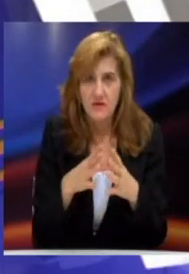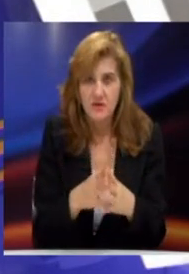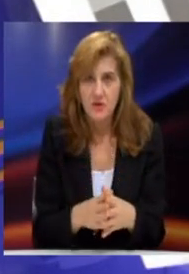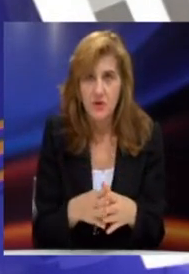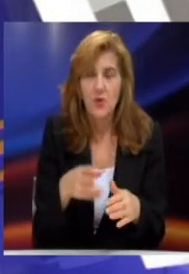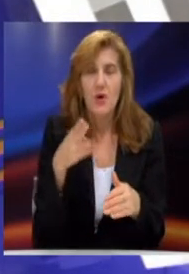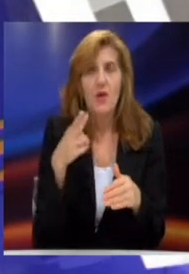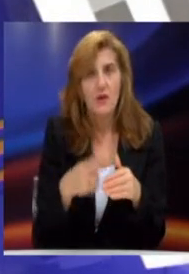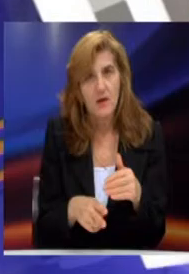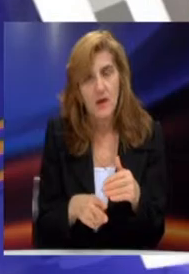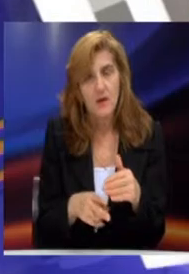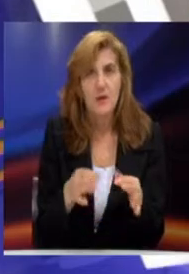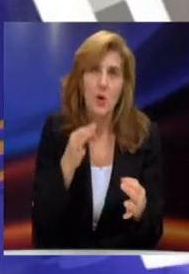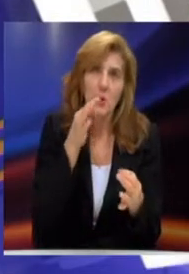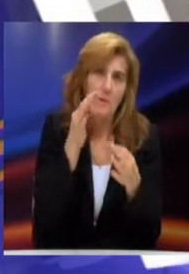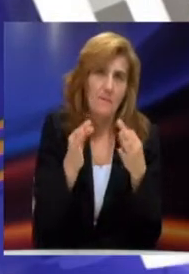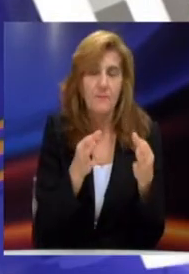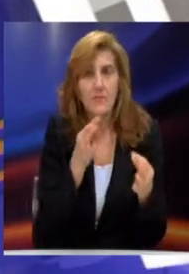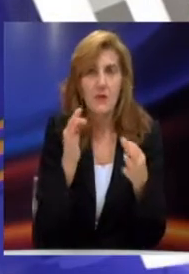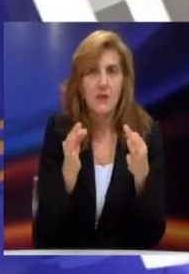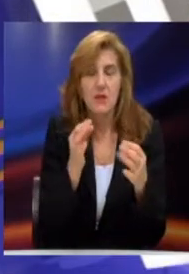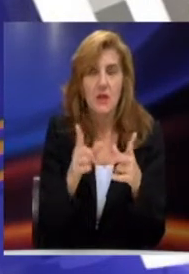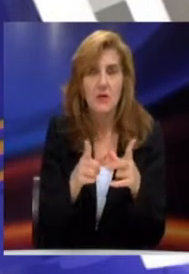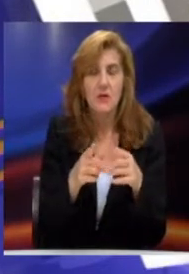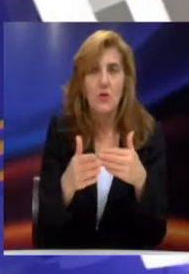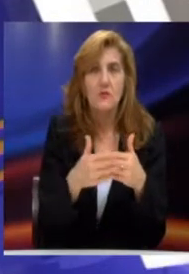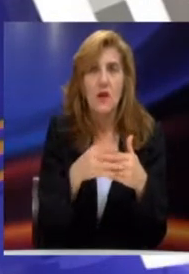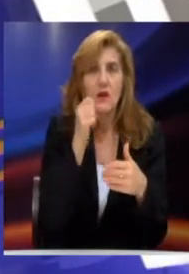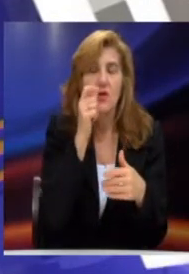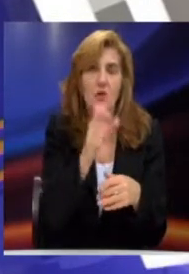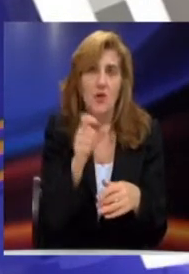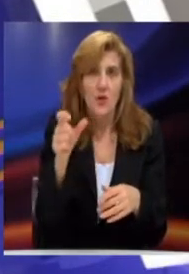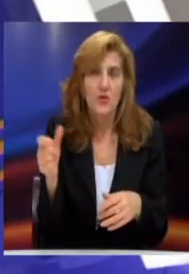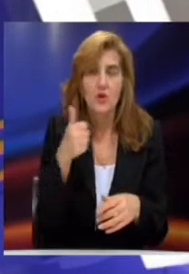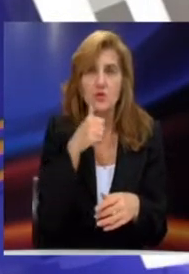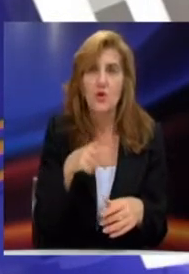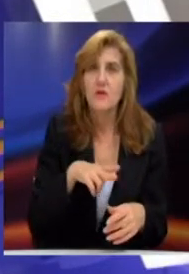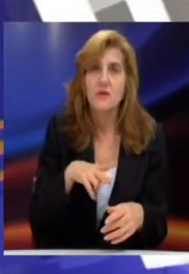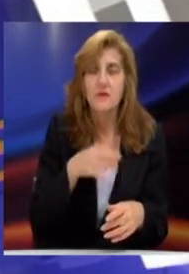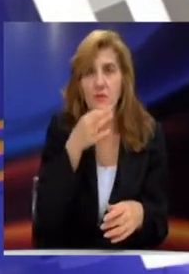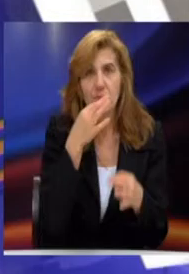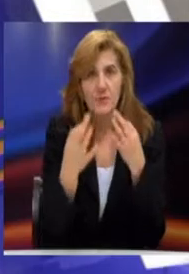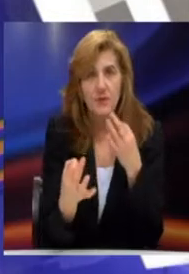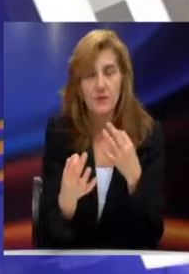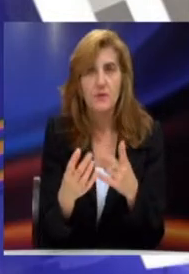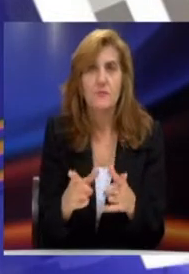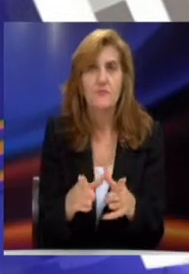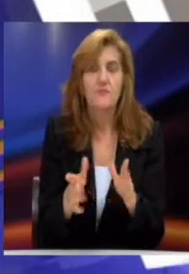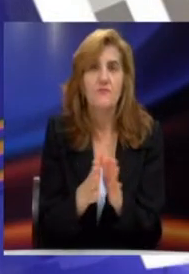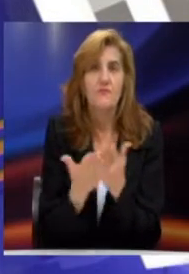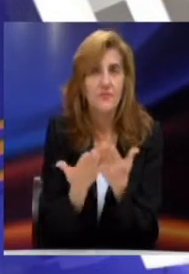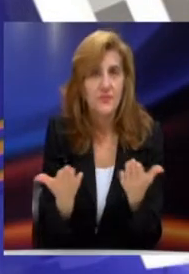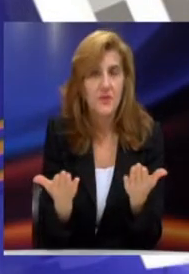a na kraju bude pitanja, postavljenih pitanja od strane roditelja, ono što ih zanima, konkretno možda